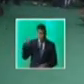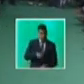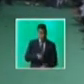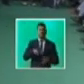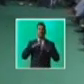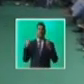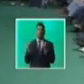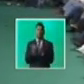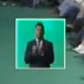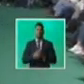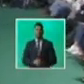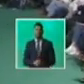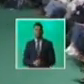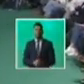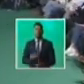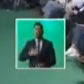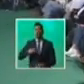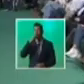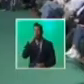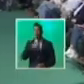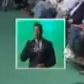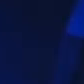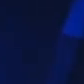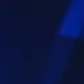πάρα πολύ. Να είστε καλά. Εγώ να είστε σας καλά. Ευχαριστώ. Καλό βράδυ.